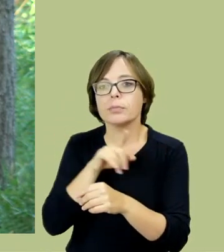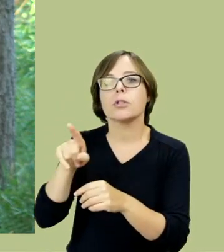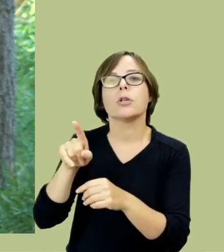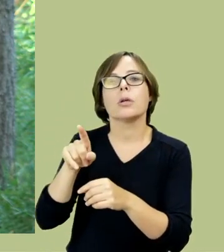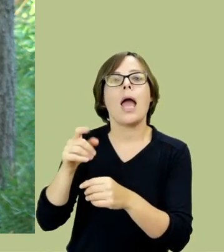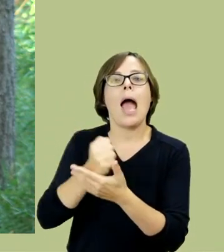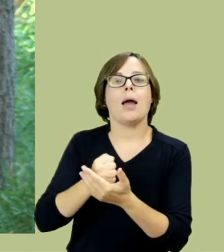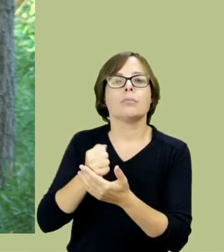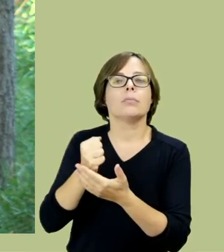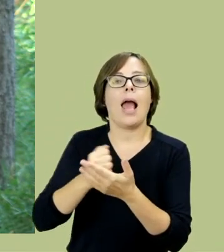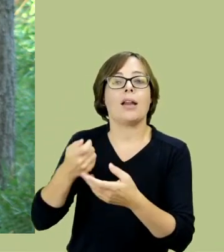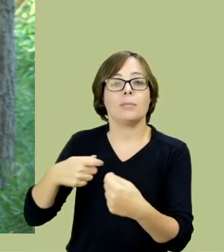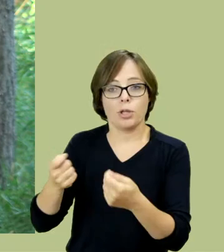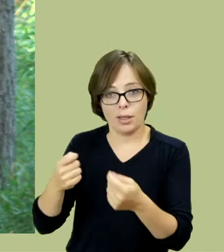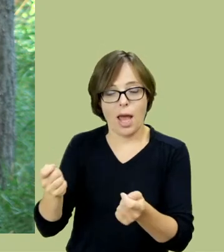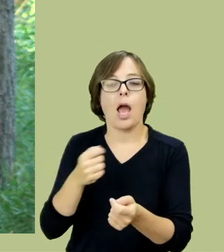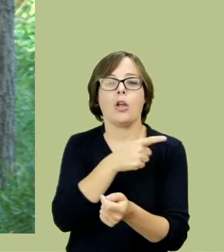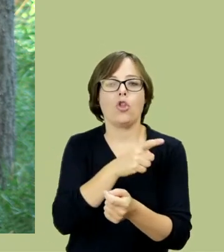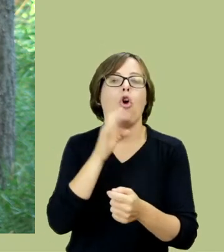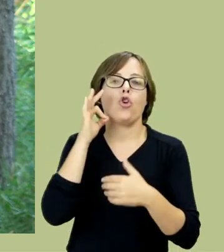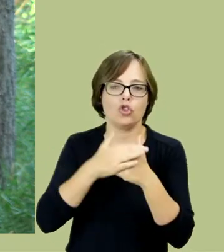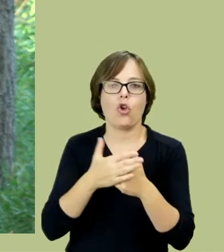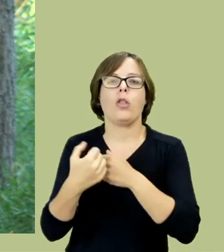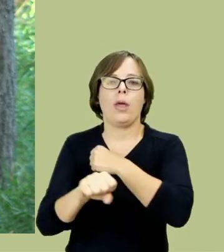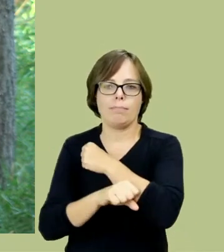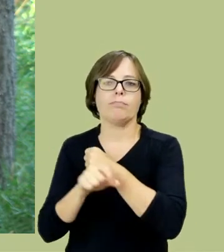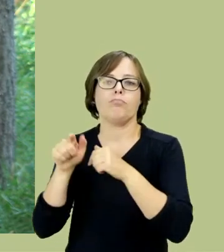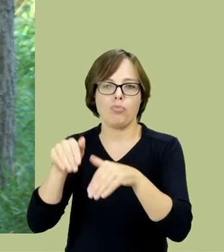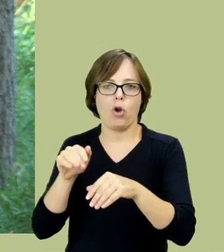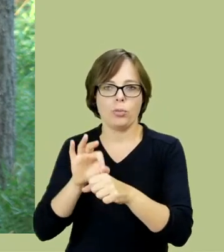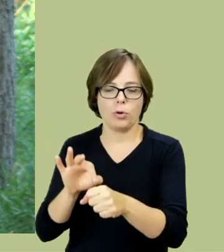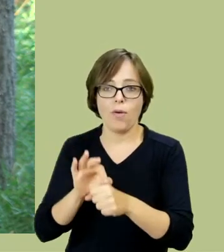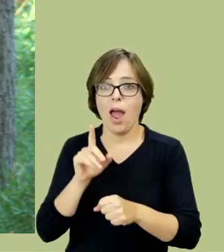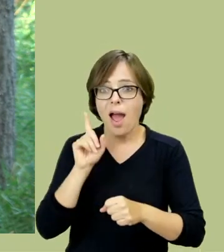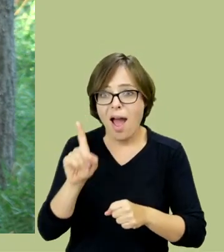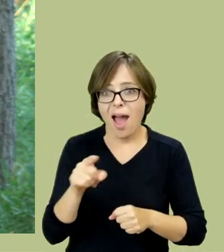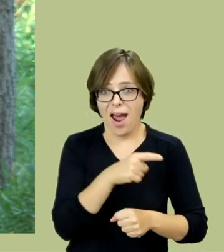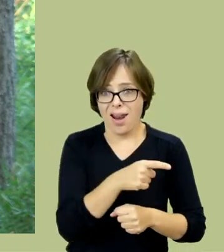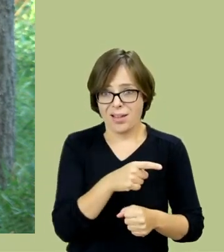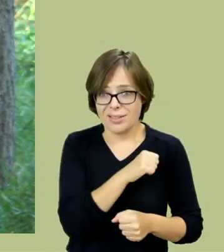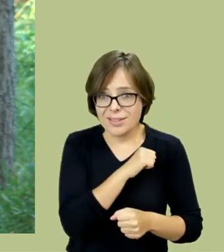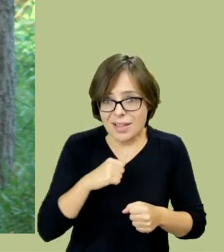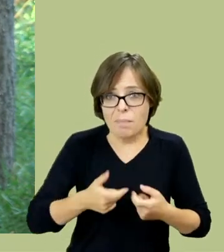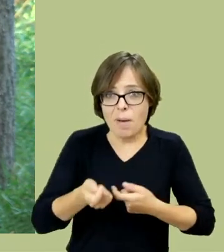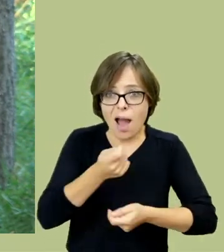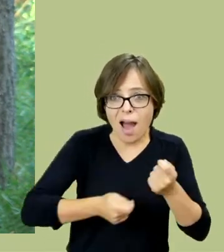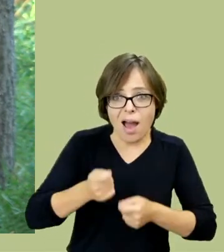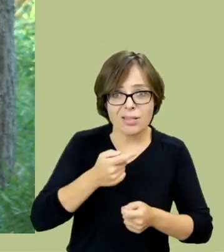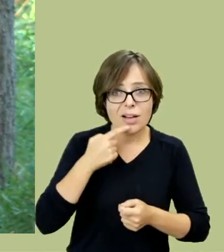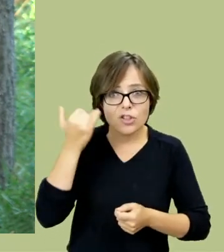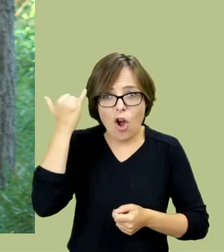ale w życiu żaden handel albo języki obce. Powiedziała jej